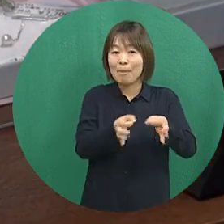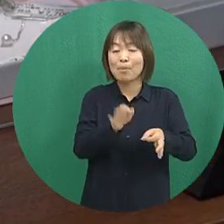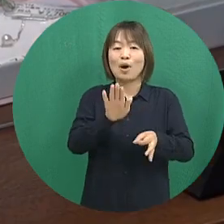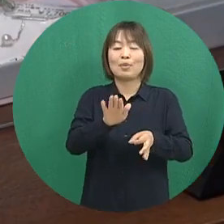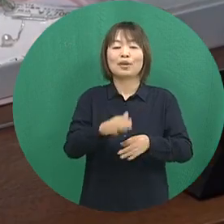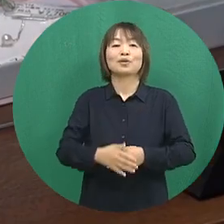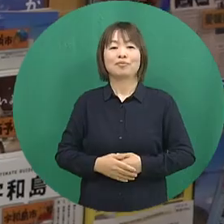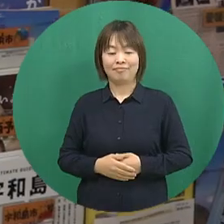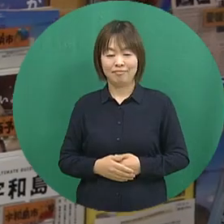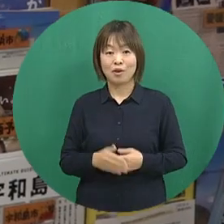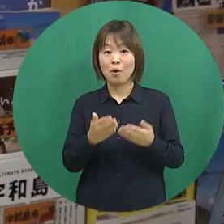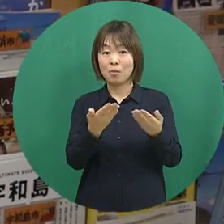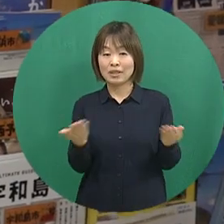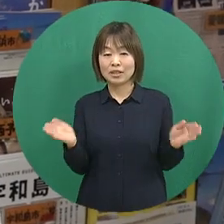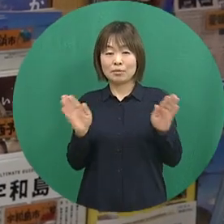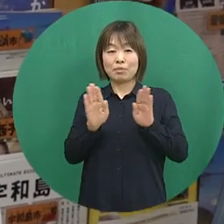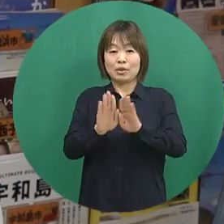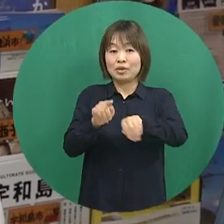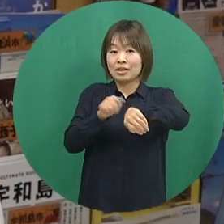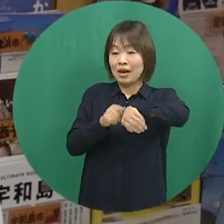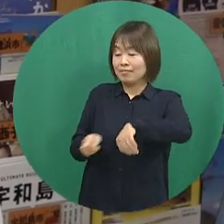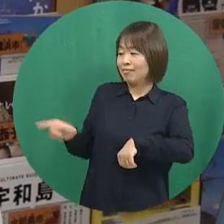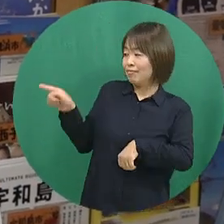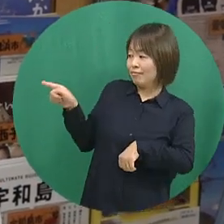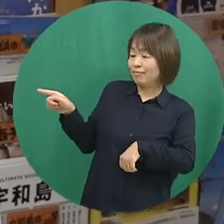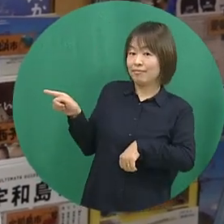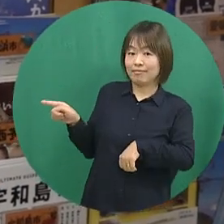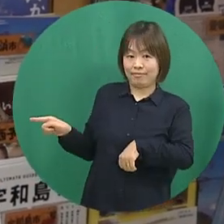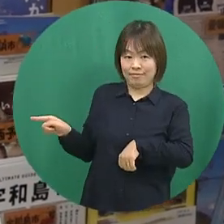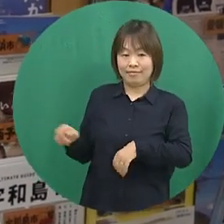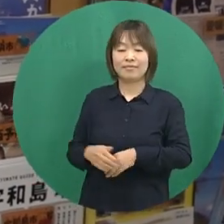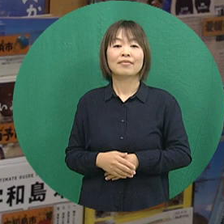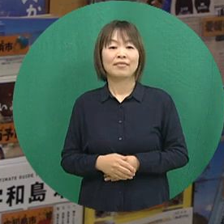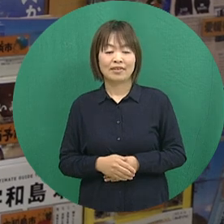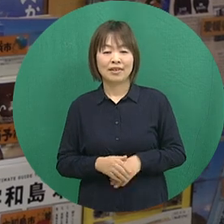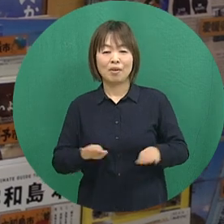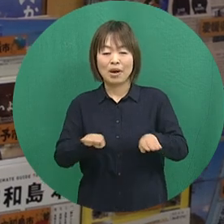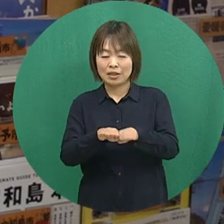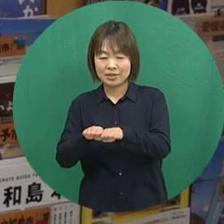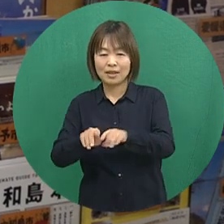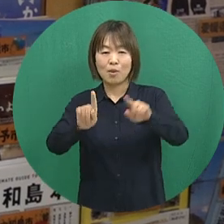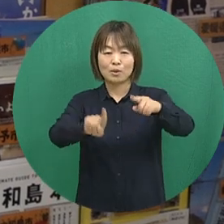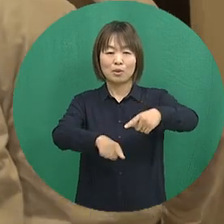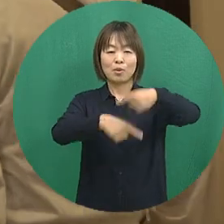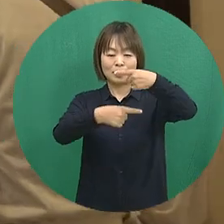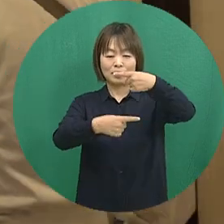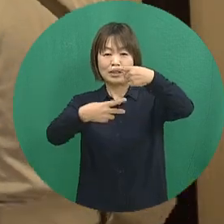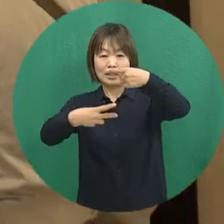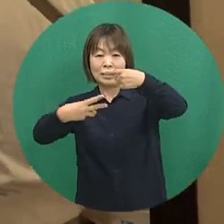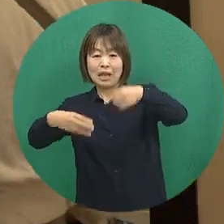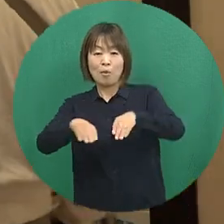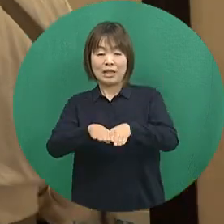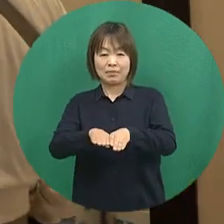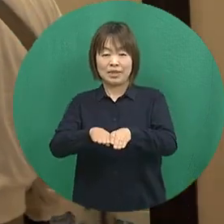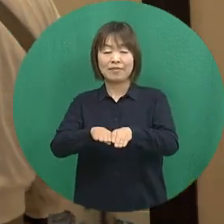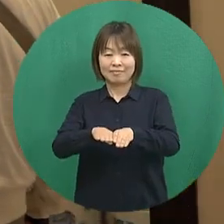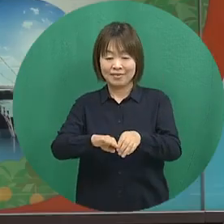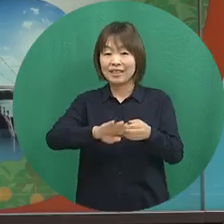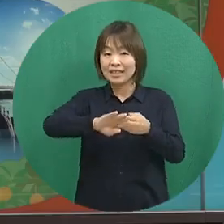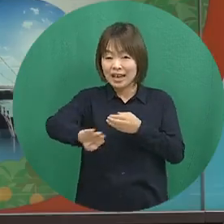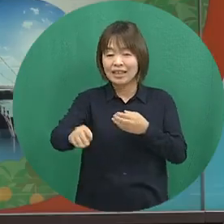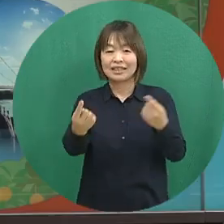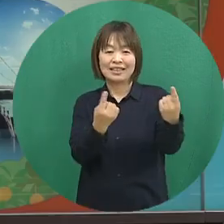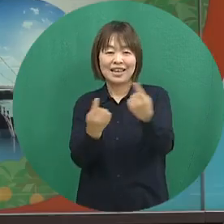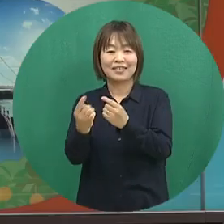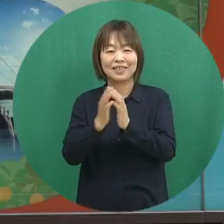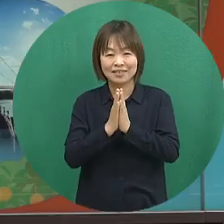。 ショップは20時まで、レストランは23時まで。お正月三が日以外は毎日営業をしています。ぜ